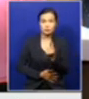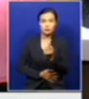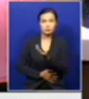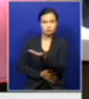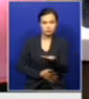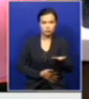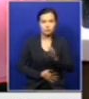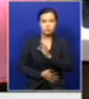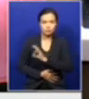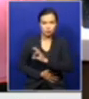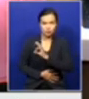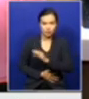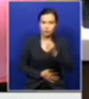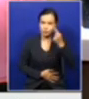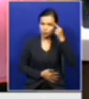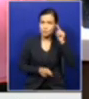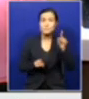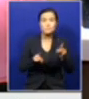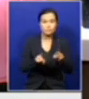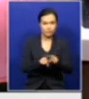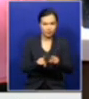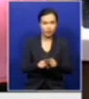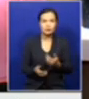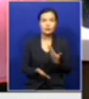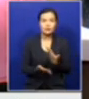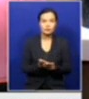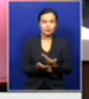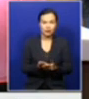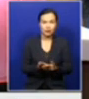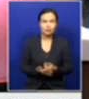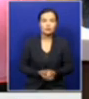านเห็นตรงกันก็คือเงินจำนวน